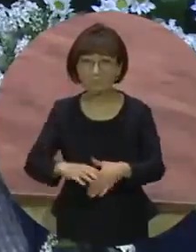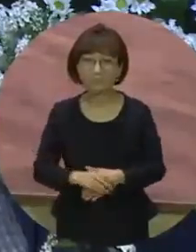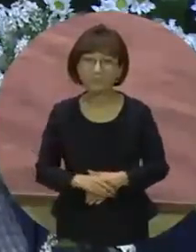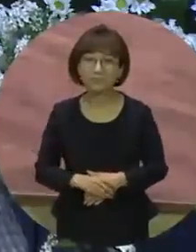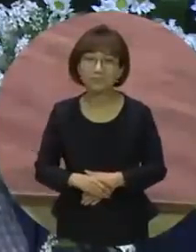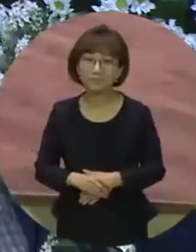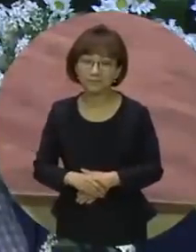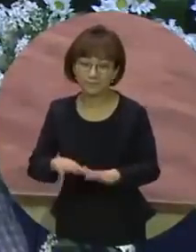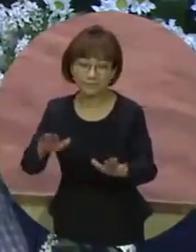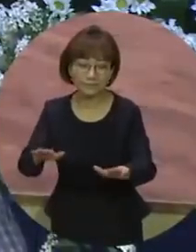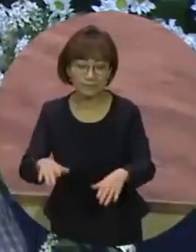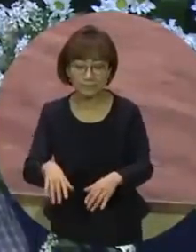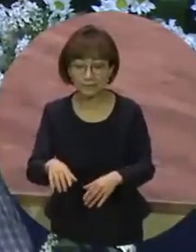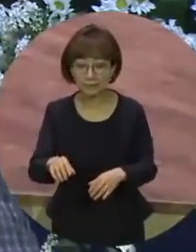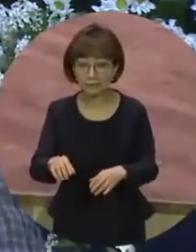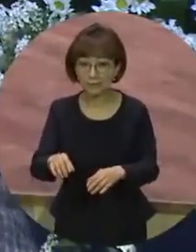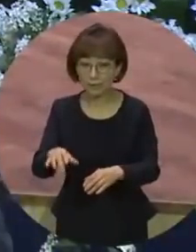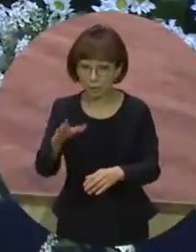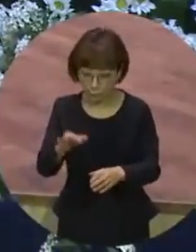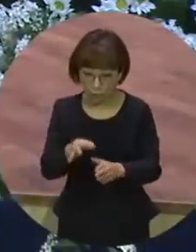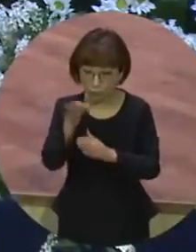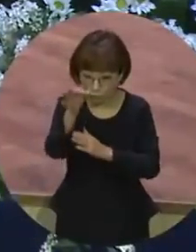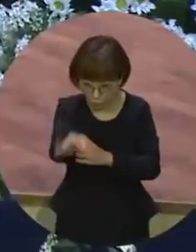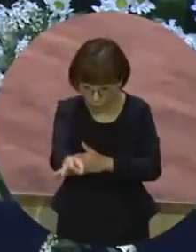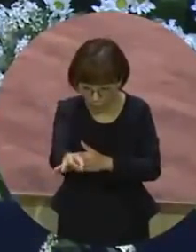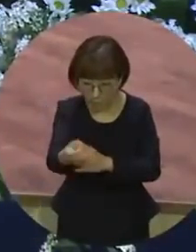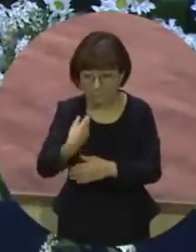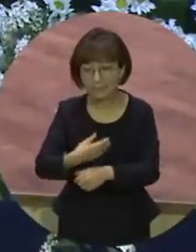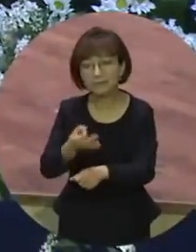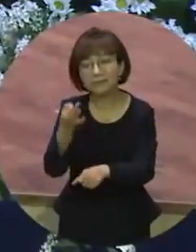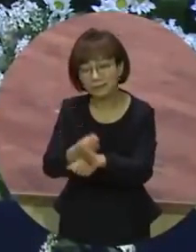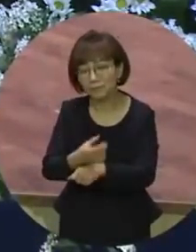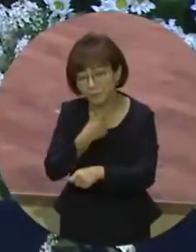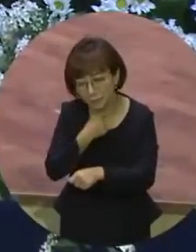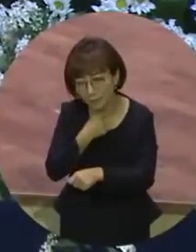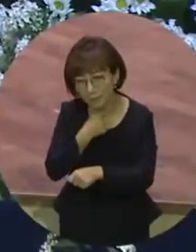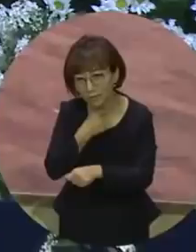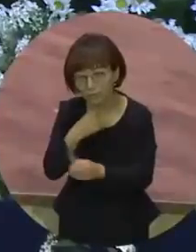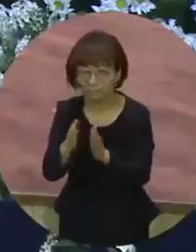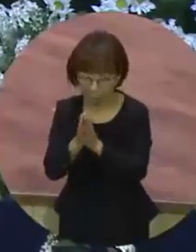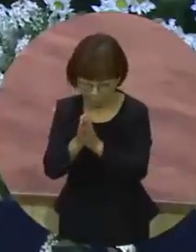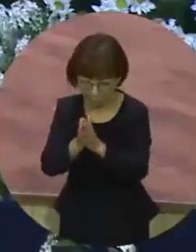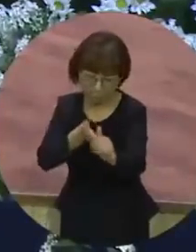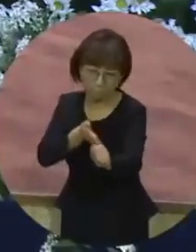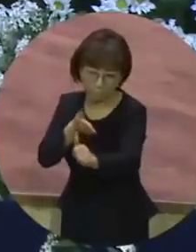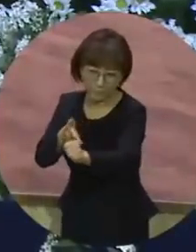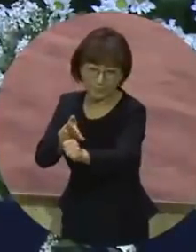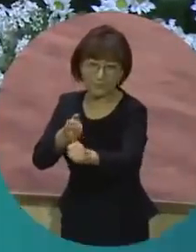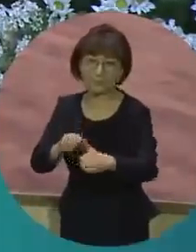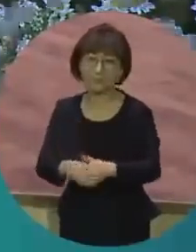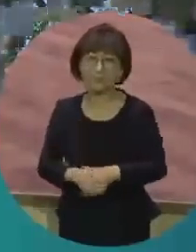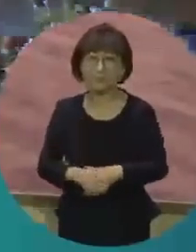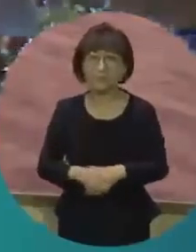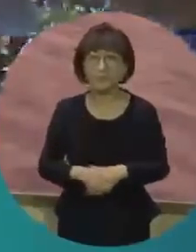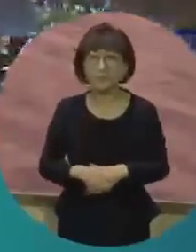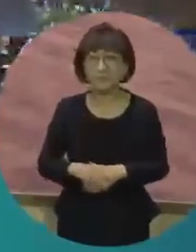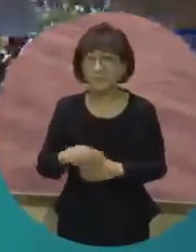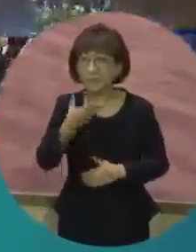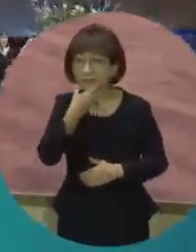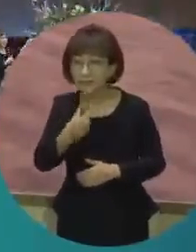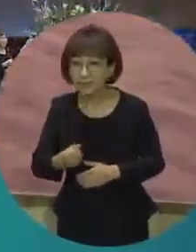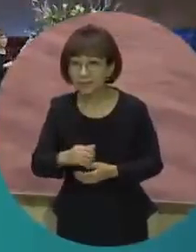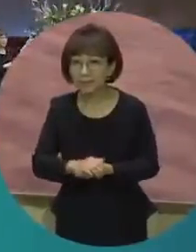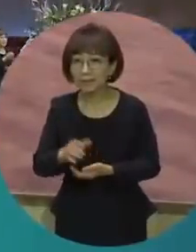제대로 값을 지불을 하고 사겠다는 간청을 해요. 16절 보세요. 아브라함이